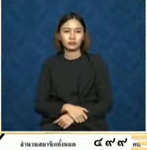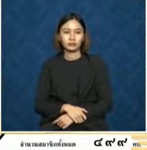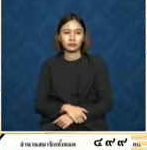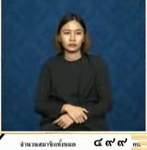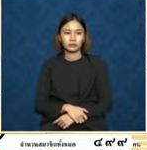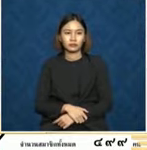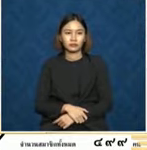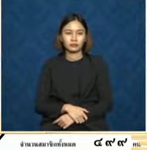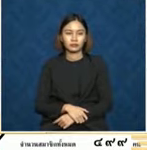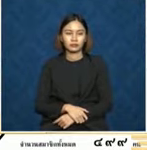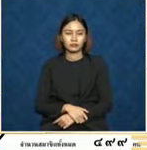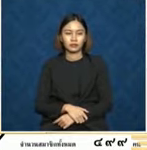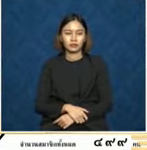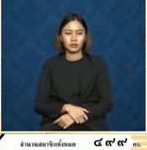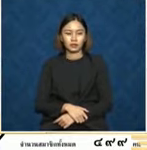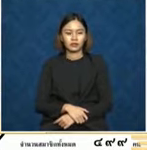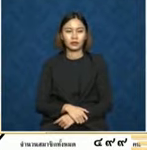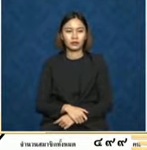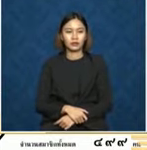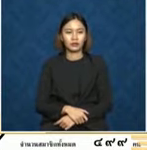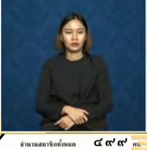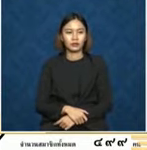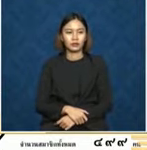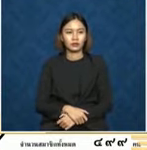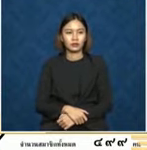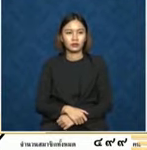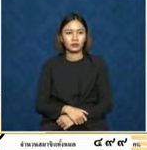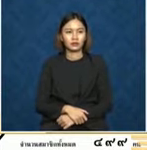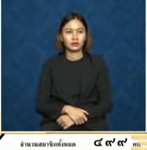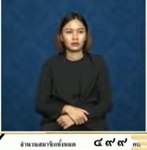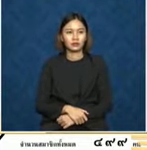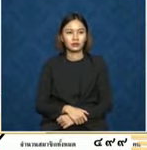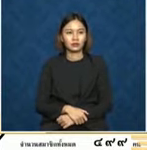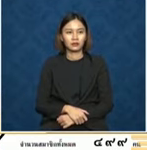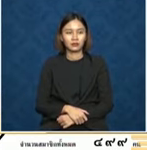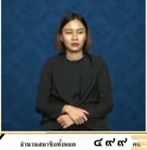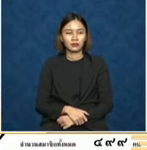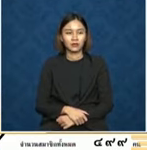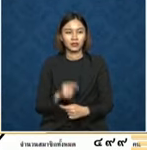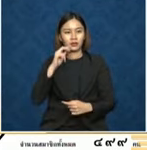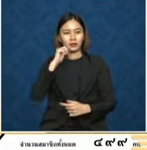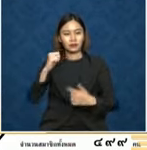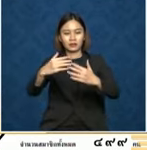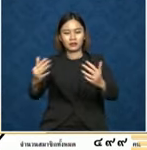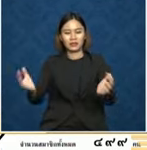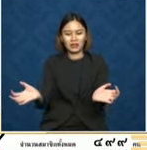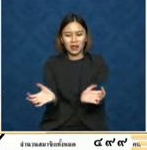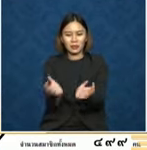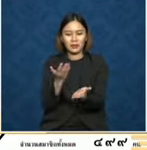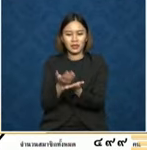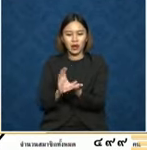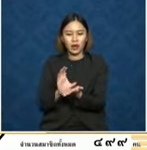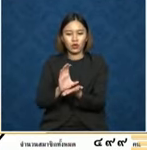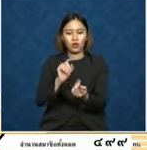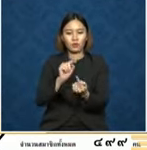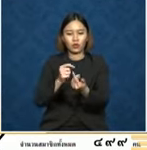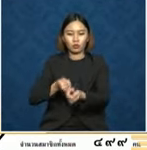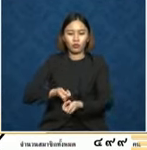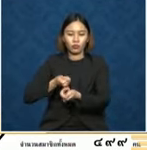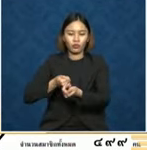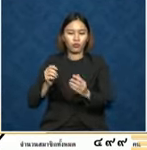ถัดไปอีกครับนะครับส่วนหนองน้ำ ก็ไม่มีเงินงบประมาณในการขุดล